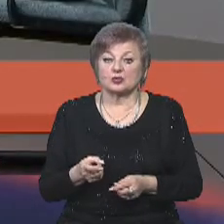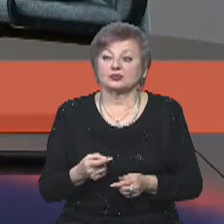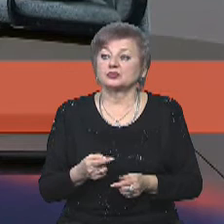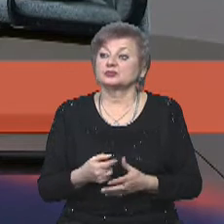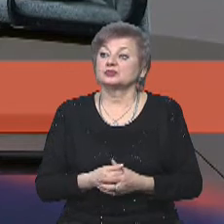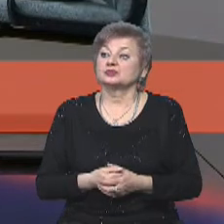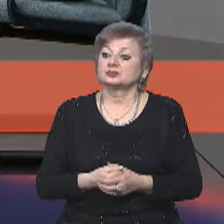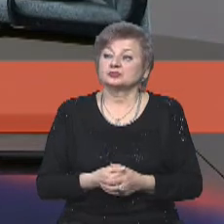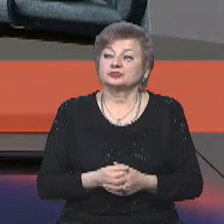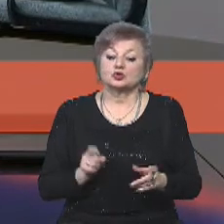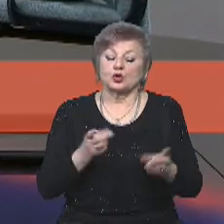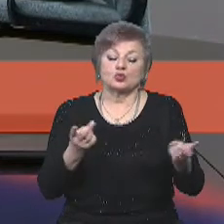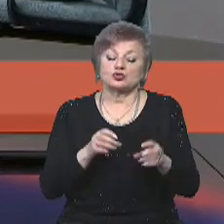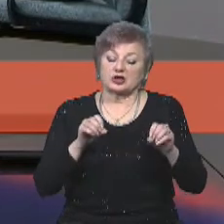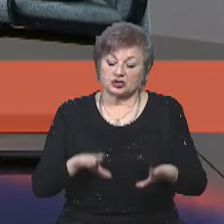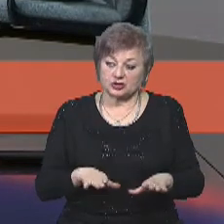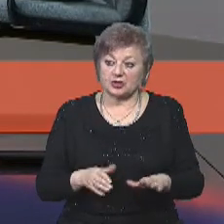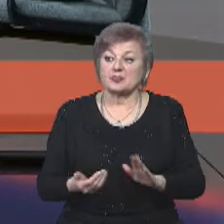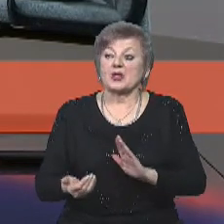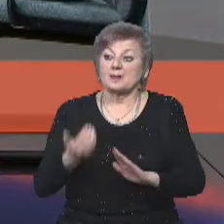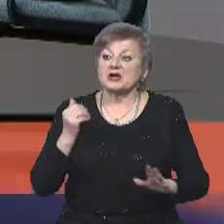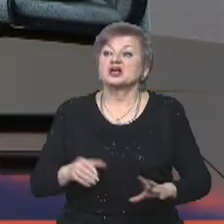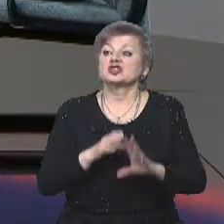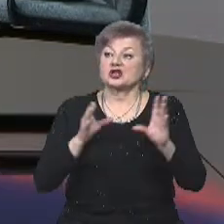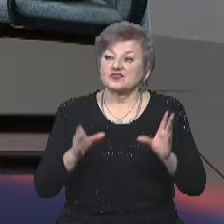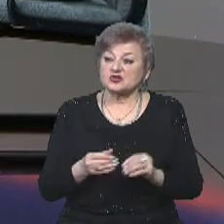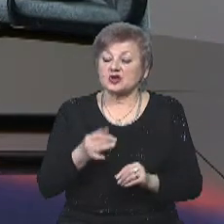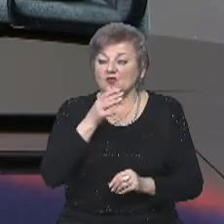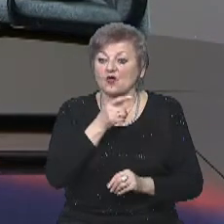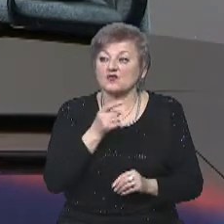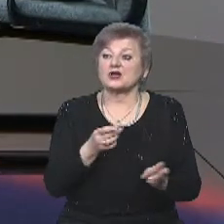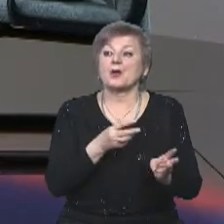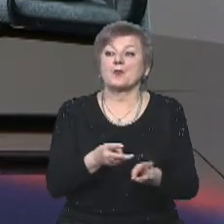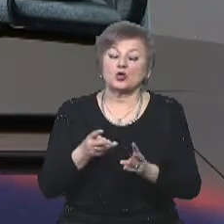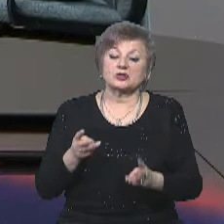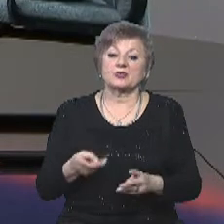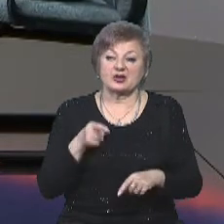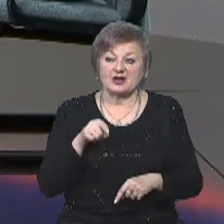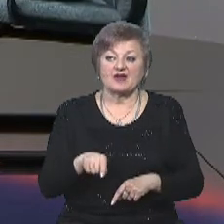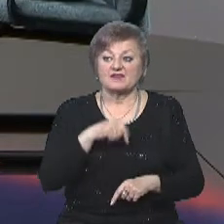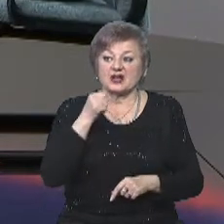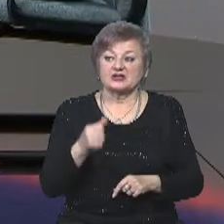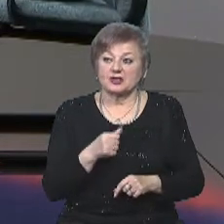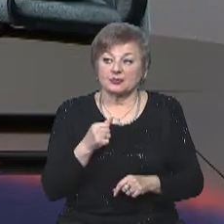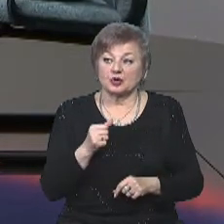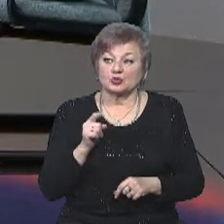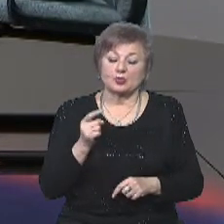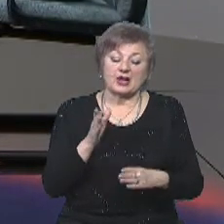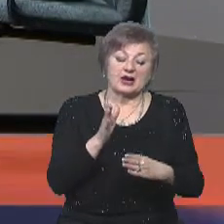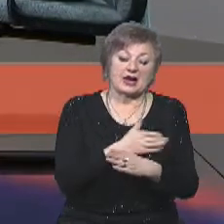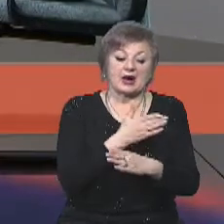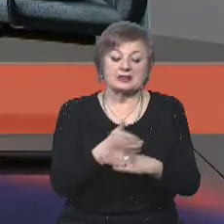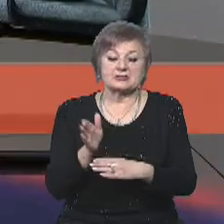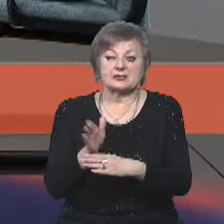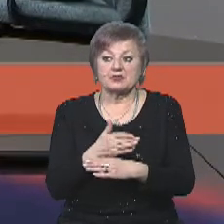вирішувати? Ну, прежде всего, при запуске отопления мы его в этом году впервые разбили на несколько этапов,